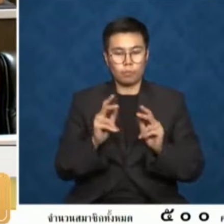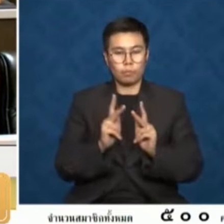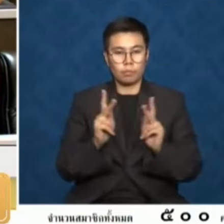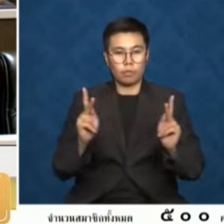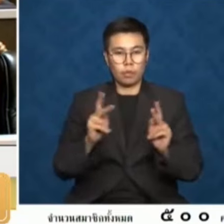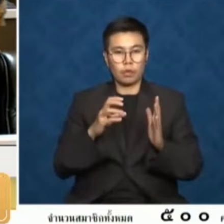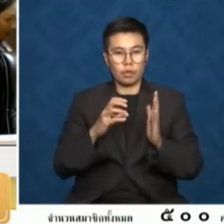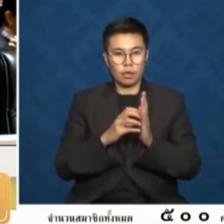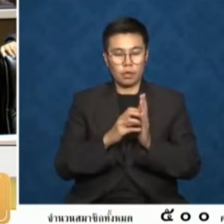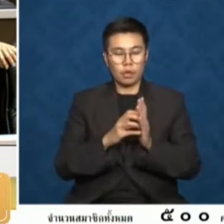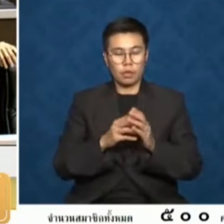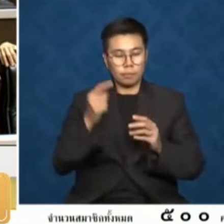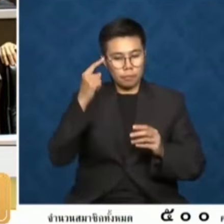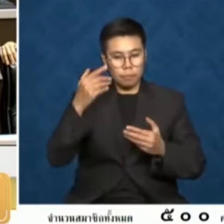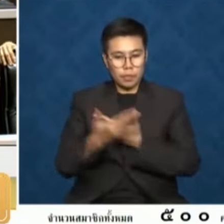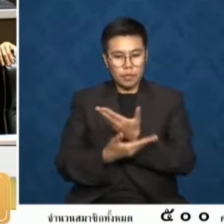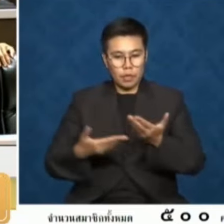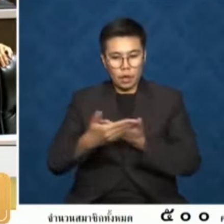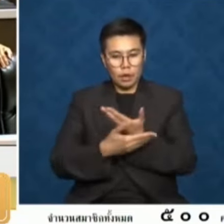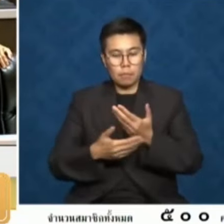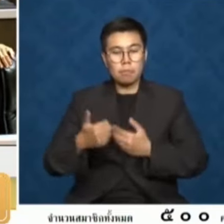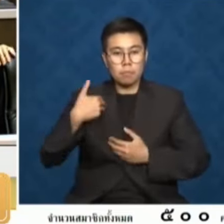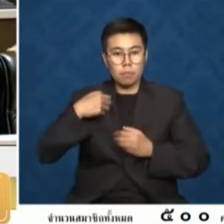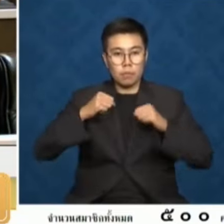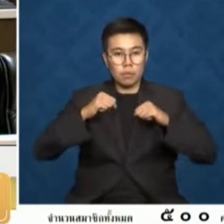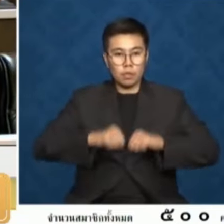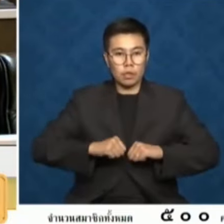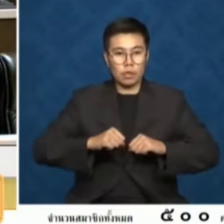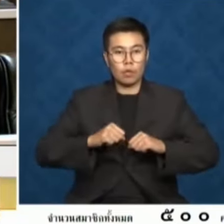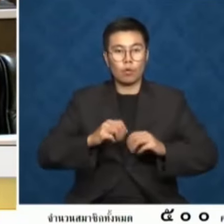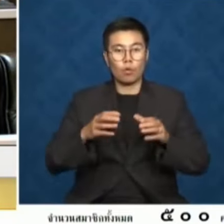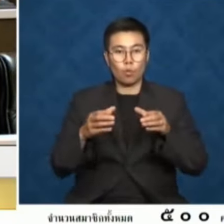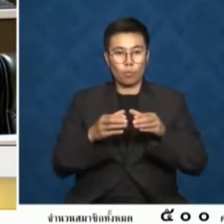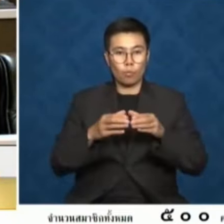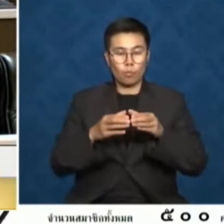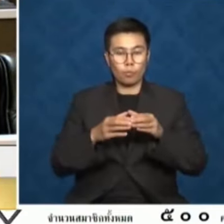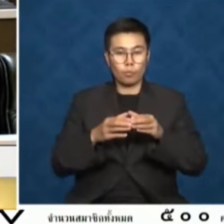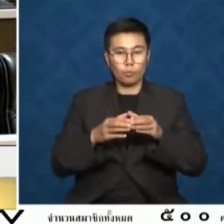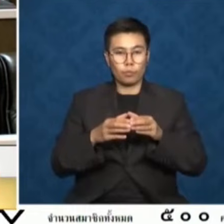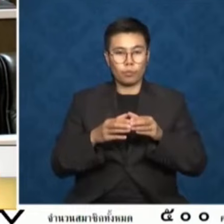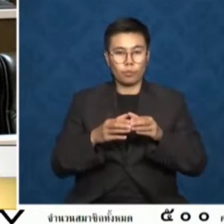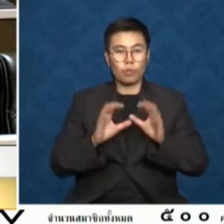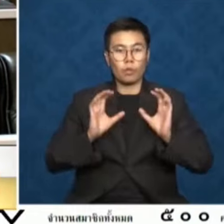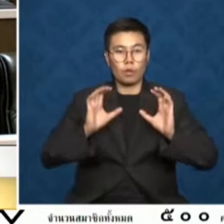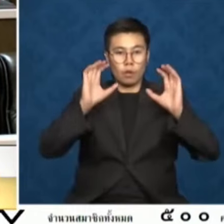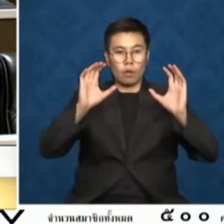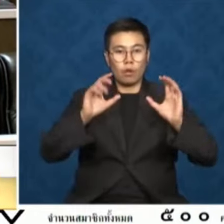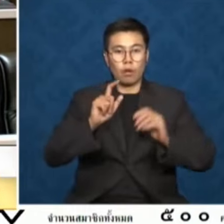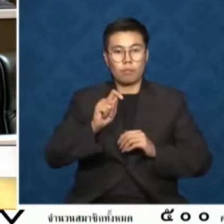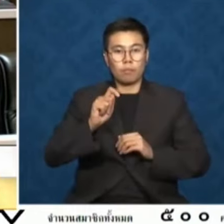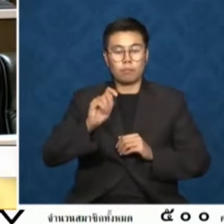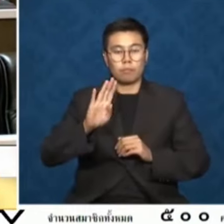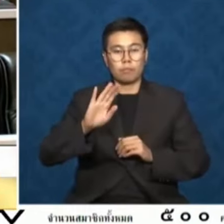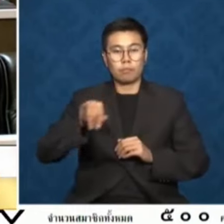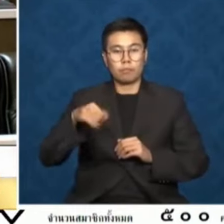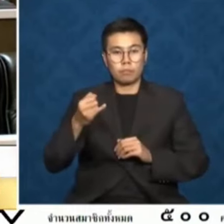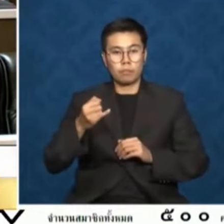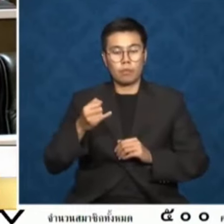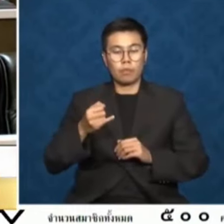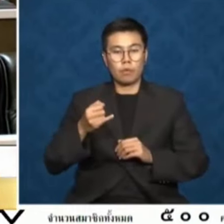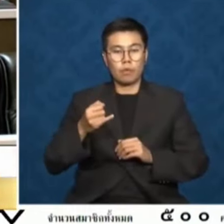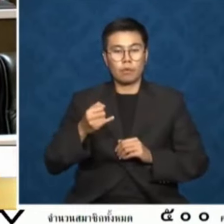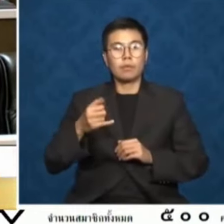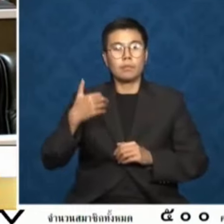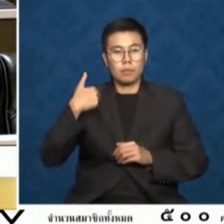ารส่วนจังหวัดพิจารณาและมีมติให้คณะมีมติให้ข้าราชการองค์การบริหารส่วนจังหวัดโอน